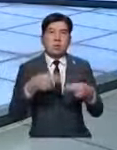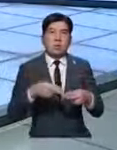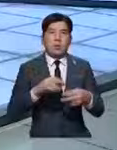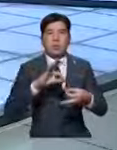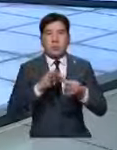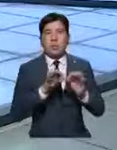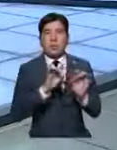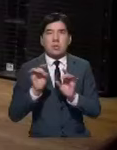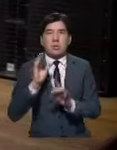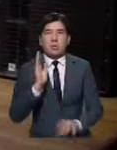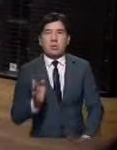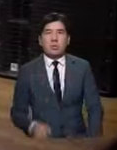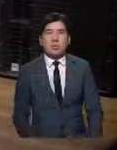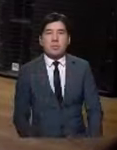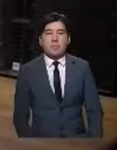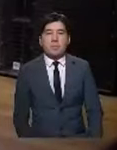тақырыпты тарқатады.